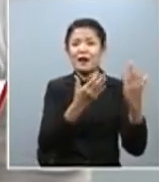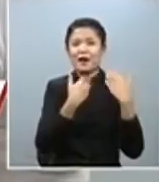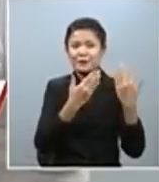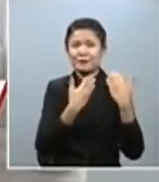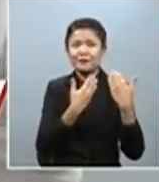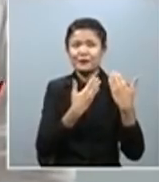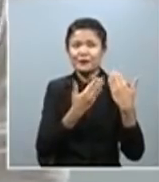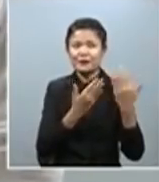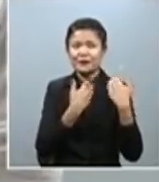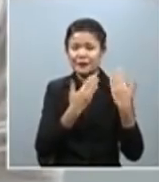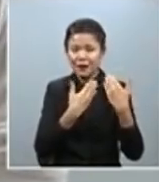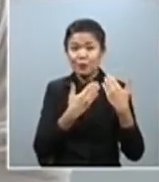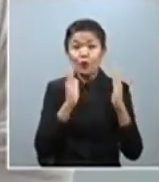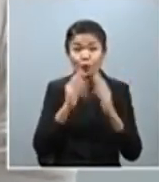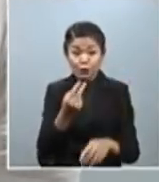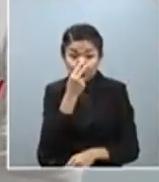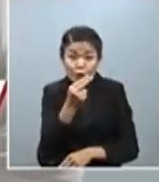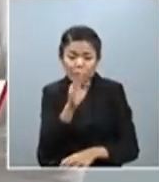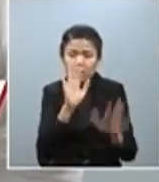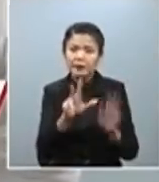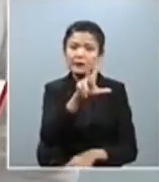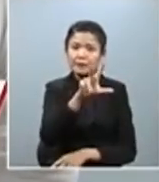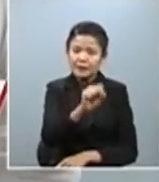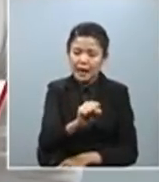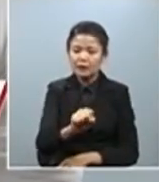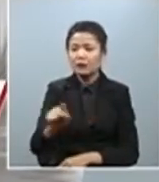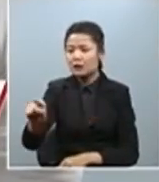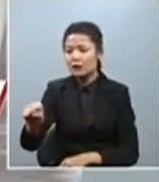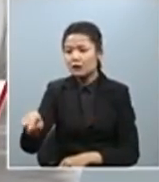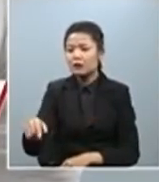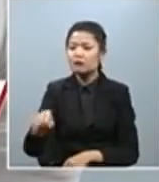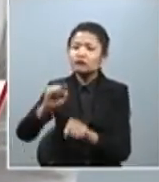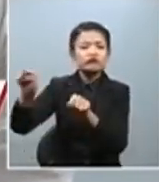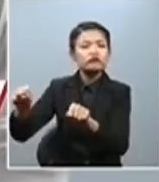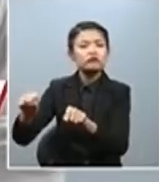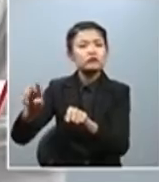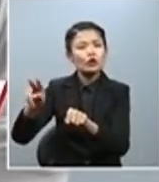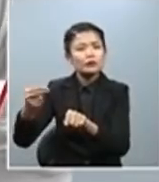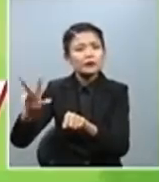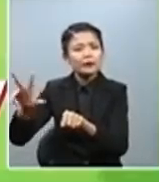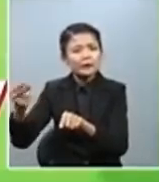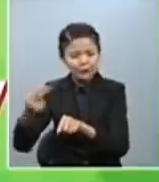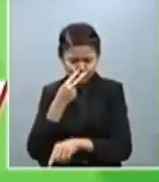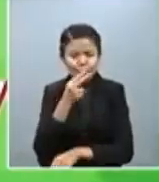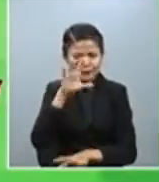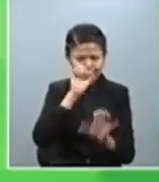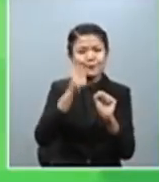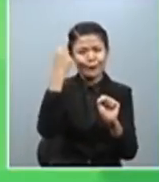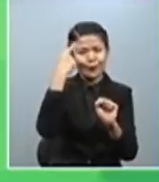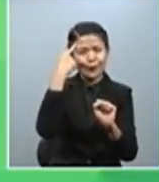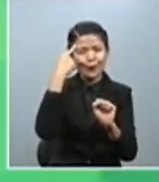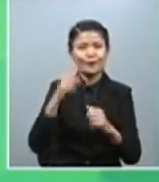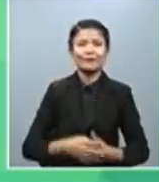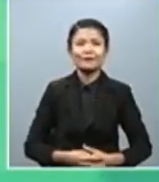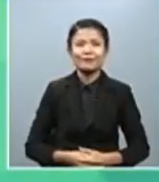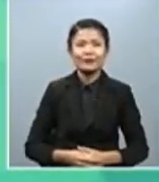3 3แสนวิวอันอื่นแบบ 10,000 วิว 20,000 วิวอะไรเงี้ยสงสัยรู้เลยนะฮะเนี่ยแฟนๆเป็นคนยังไงแล้ววันนั้นคือต้องบอกว่า